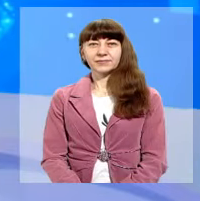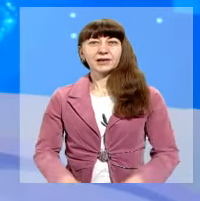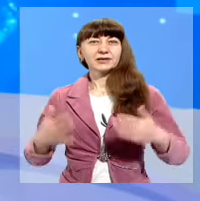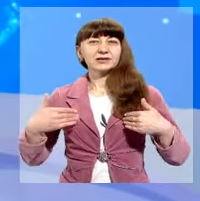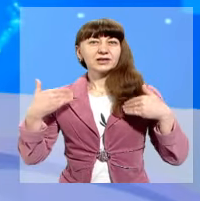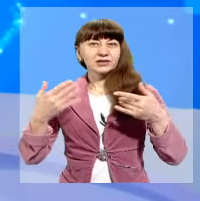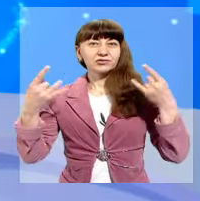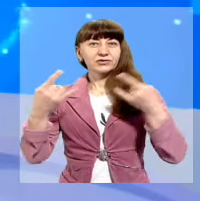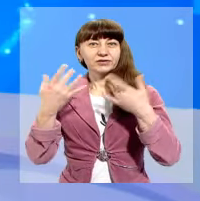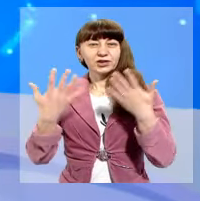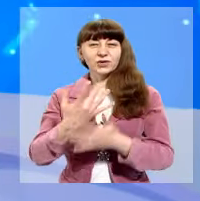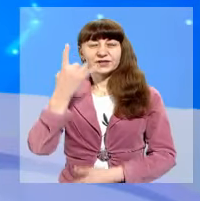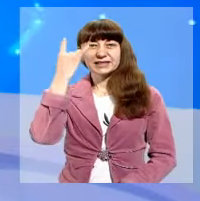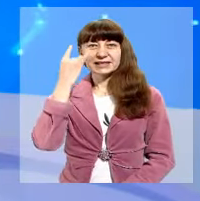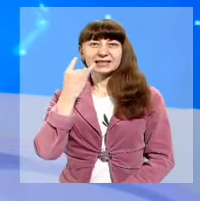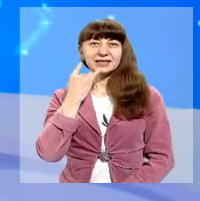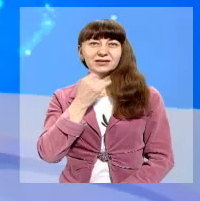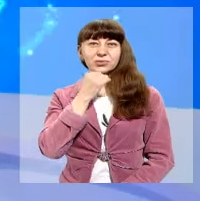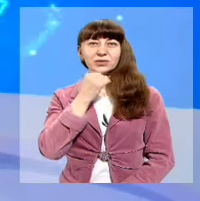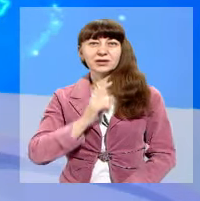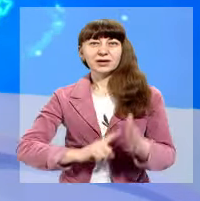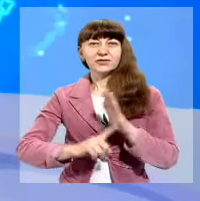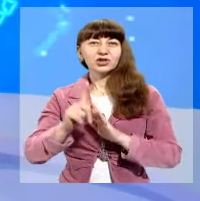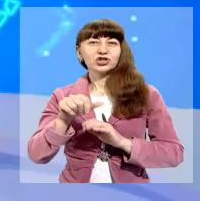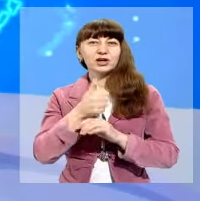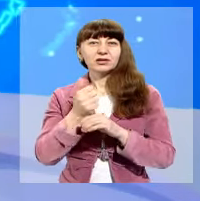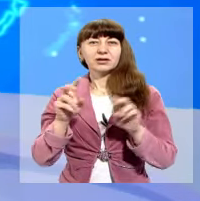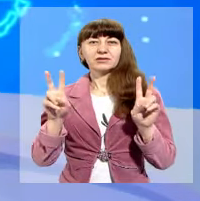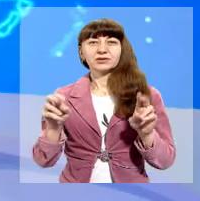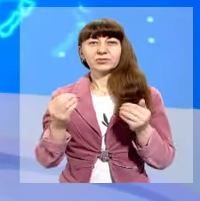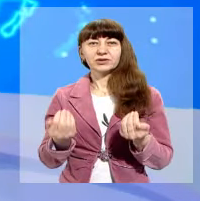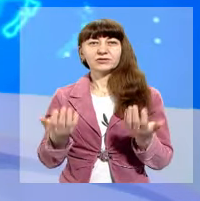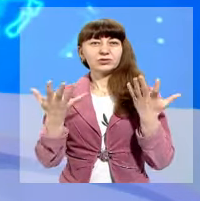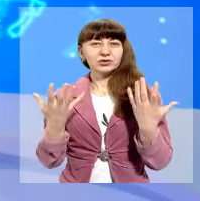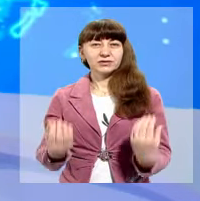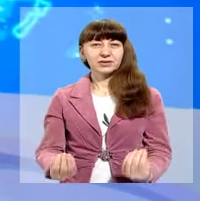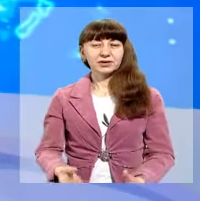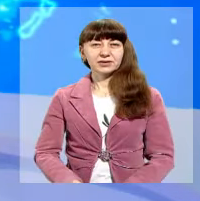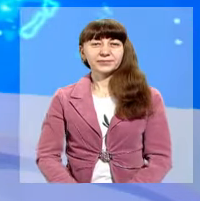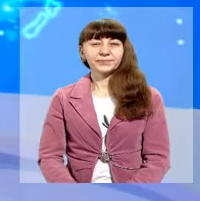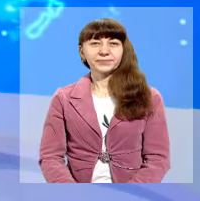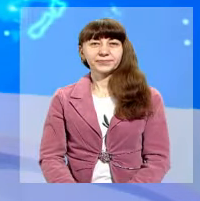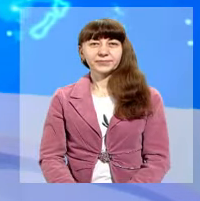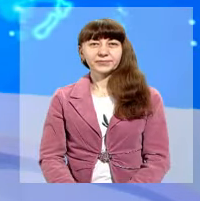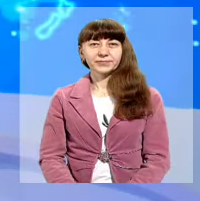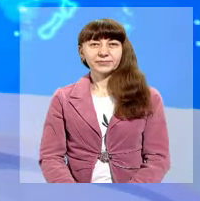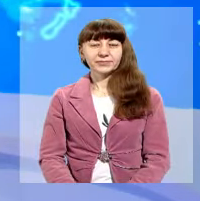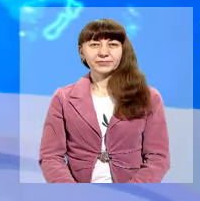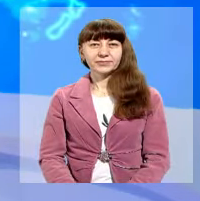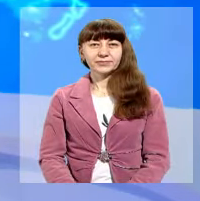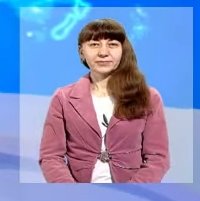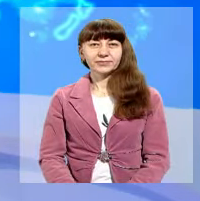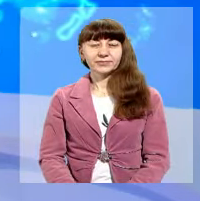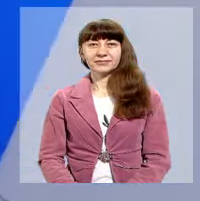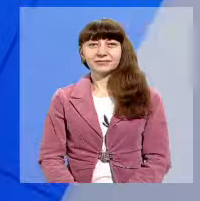Ассаламу алейкум, ардақты ағайын, эфирде жаңалықтар. Сіздермен бірге Рахат Сейтқан, сурд аудармада Светлана Слесарская. Алдымен